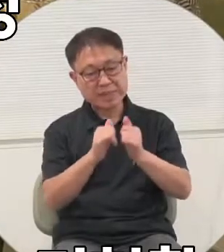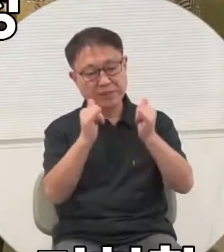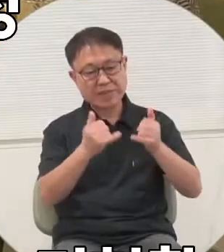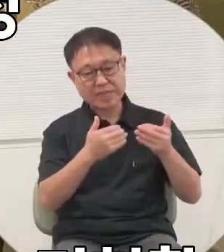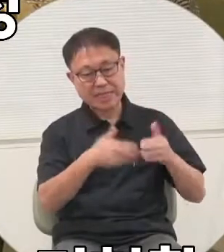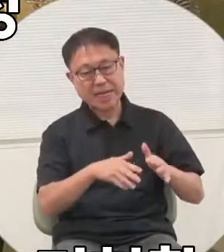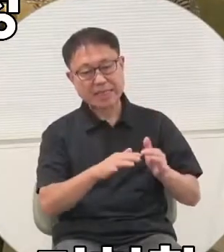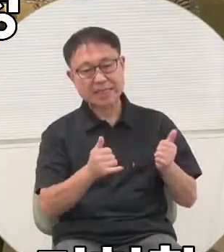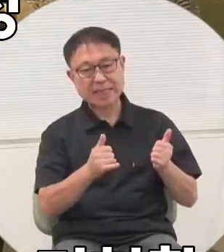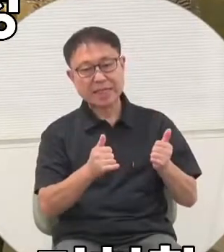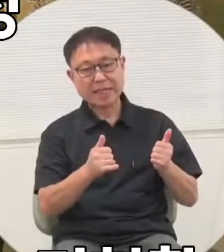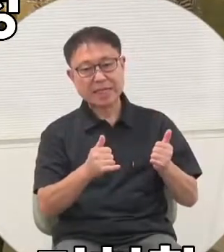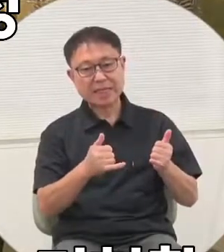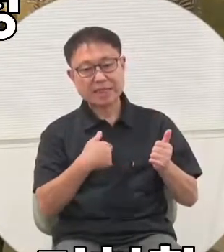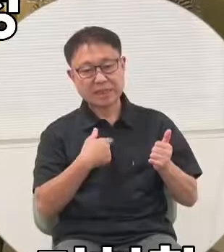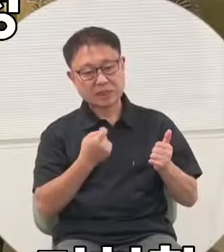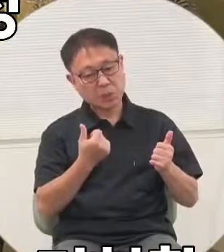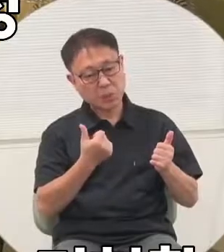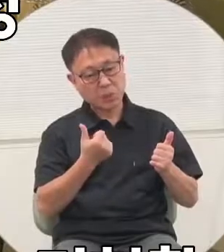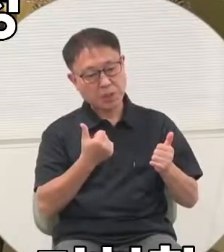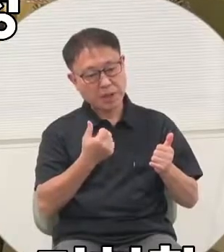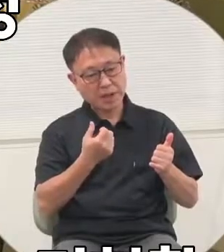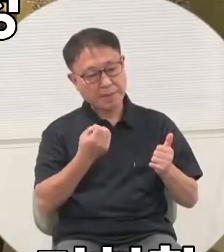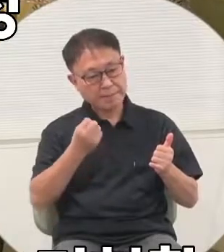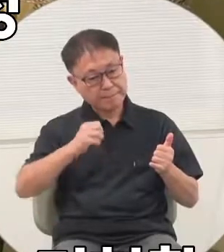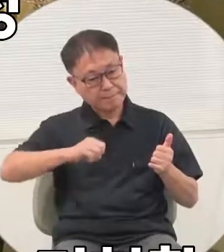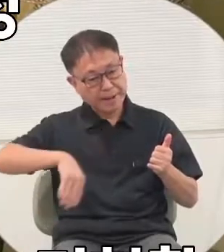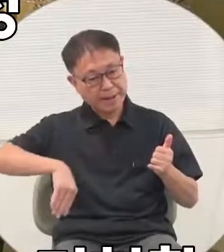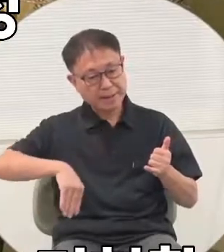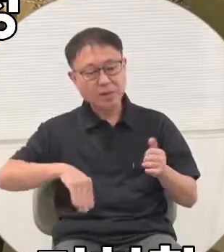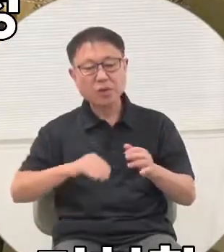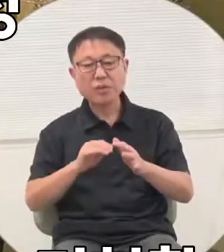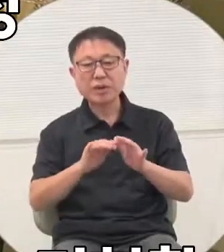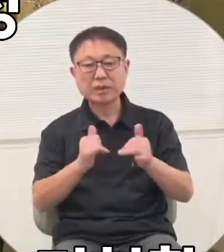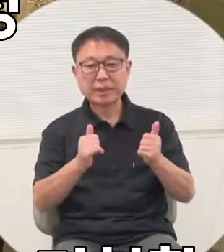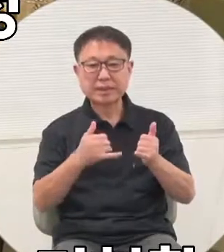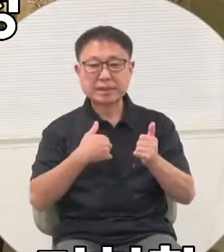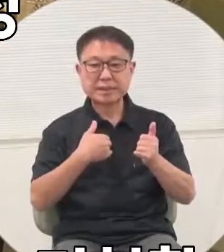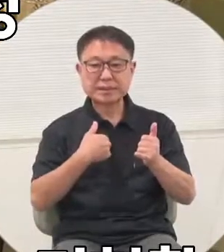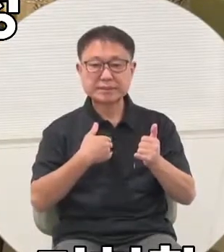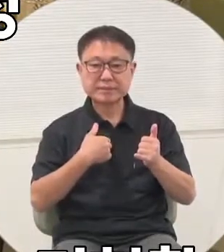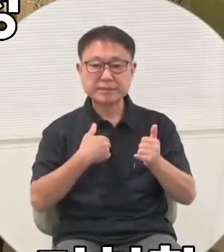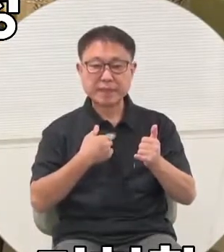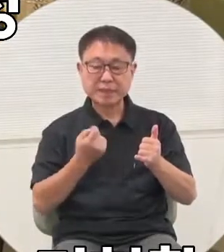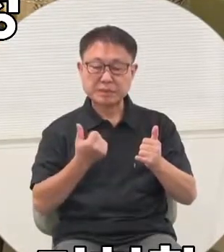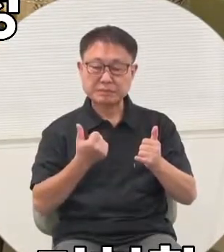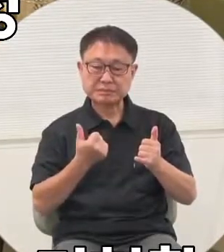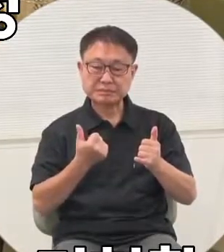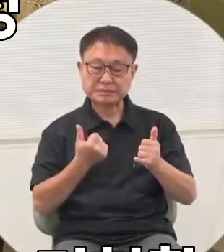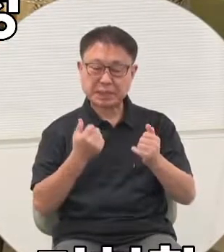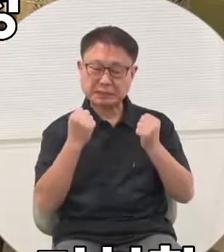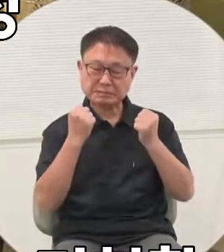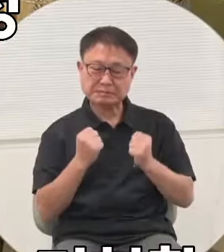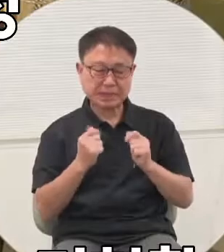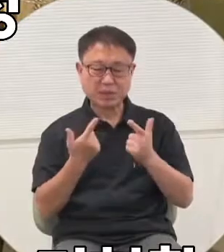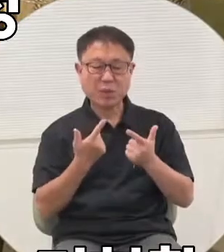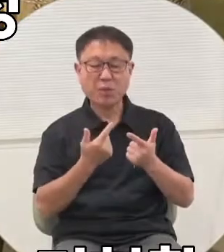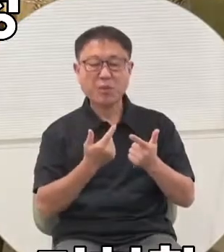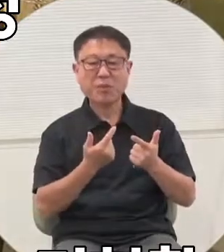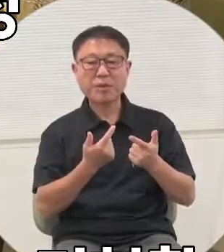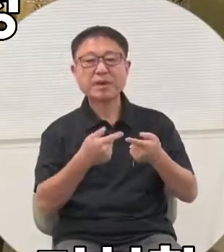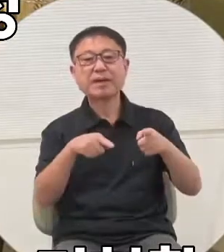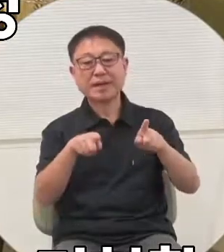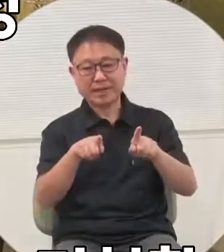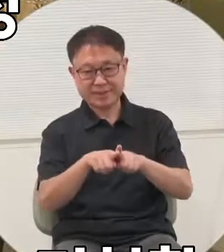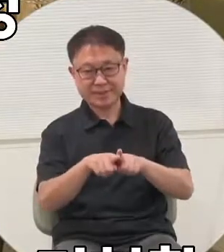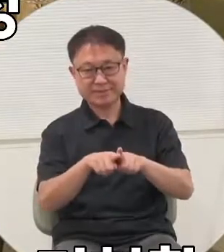약자 그리고 저희가 놓치고 있는 활동들 하고 있는 그리고 지금에 있어서 안주하는 게 아니라 새로운 가치